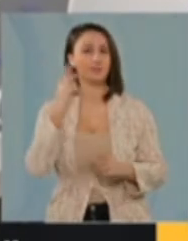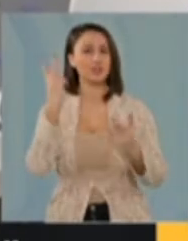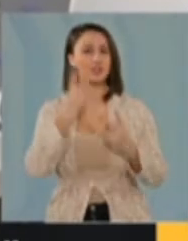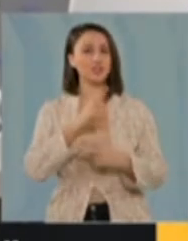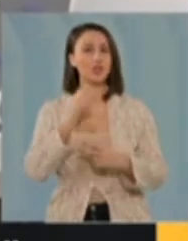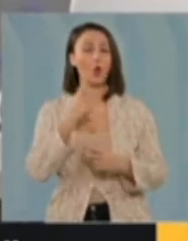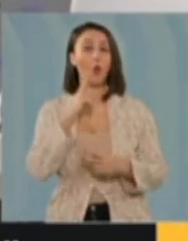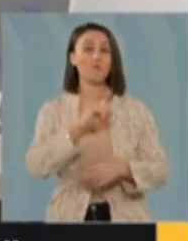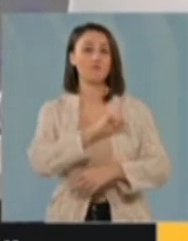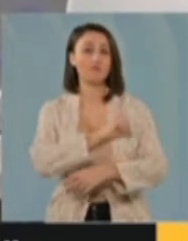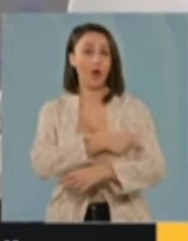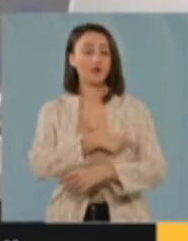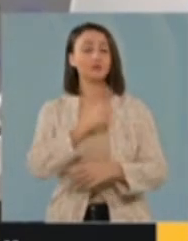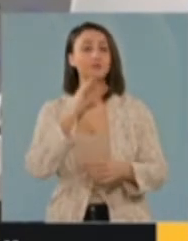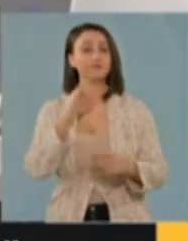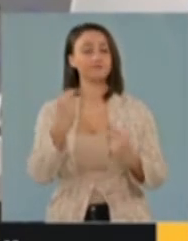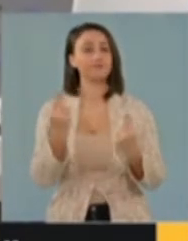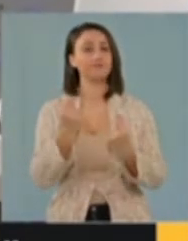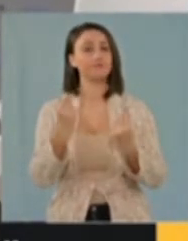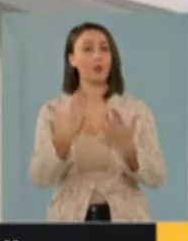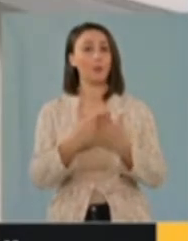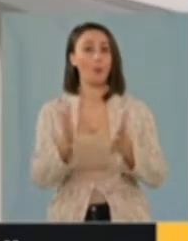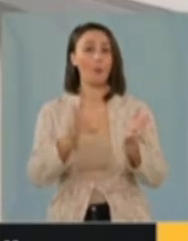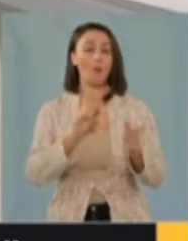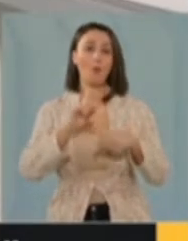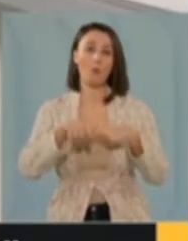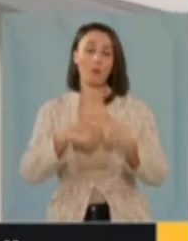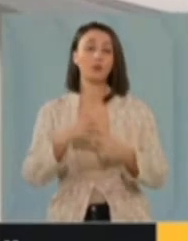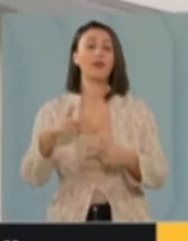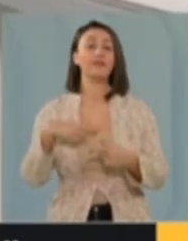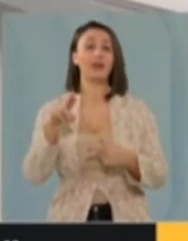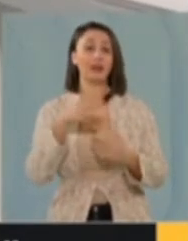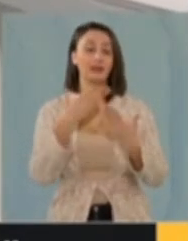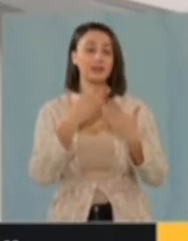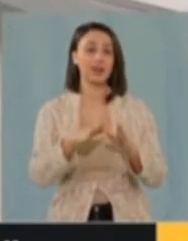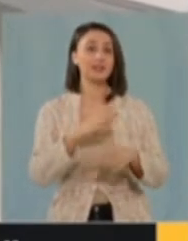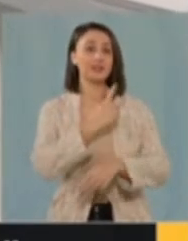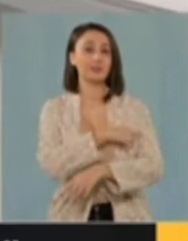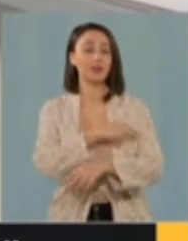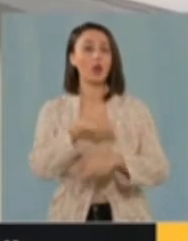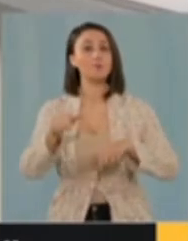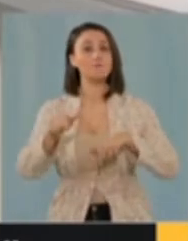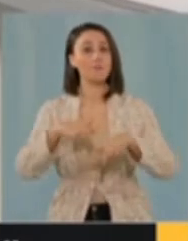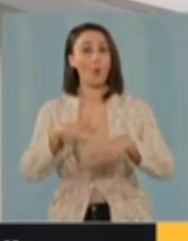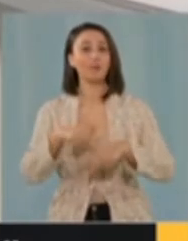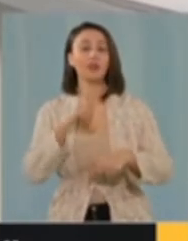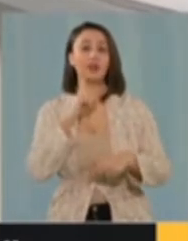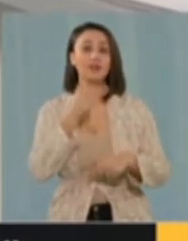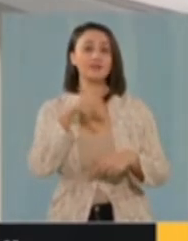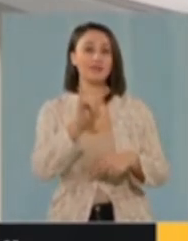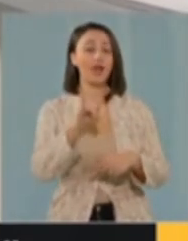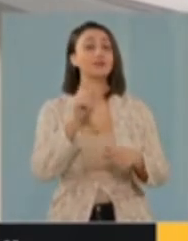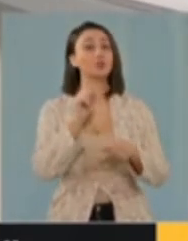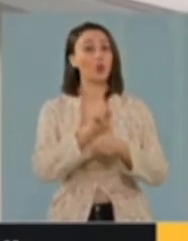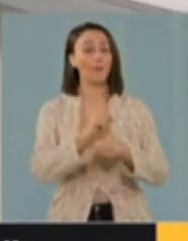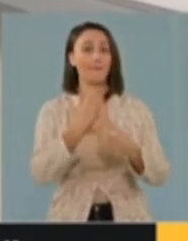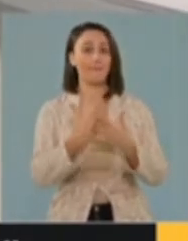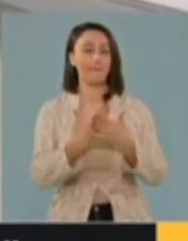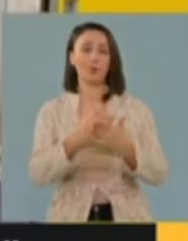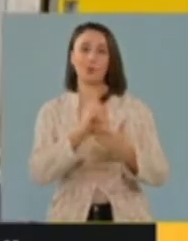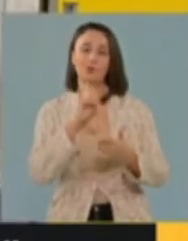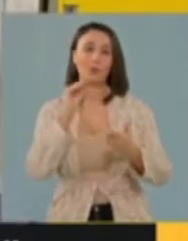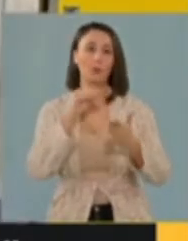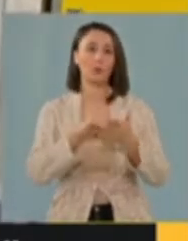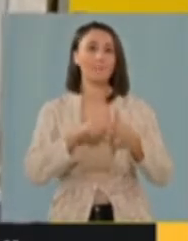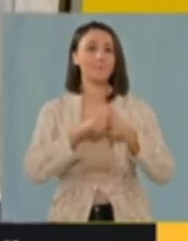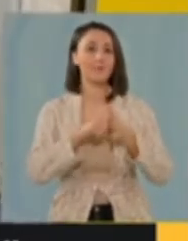că o variantă optimă pentru perioada următoare ar fi redeschiderea spitalului mobil de la Lescani, tocmai pentru a nu se